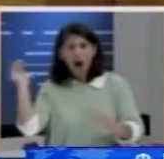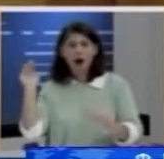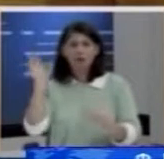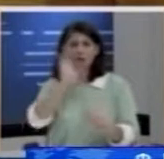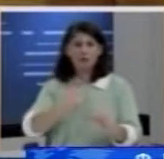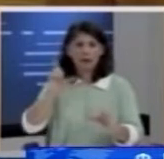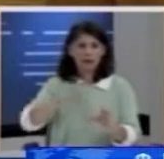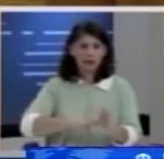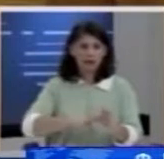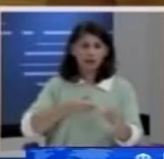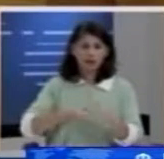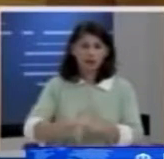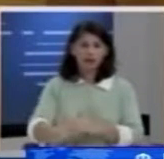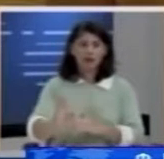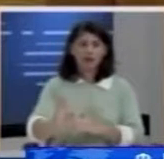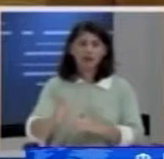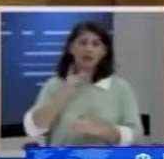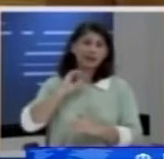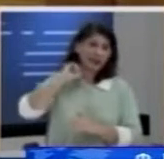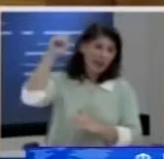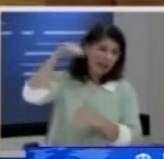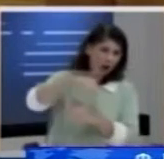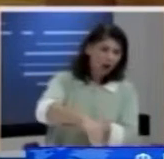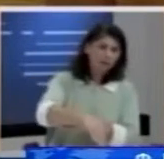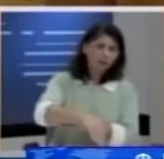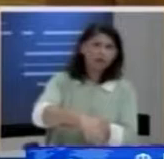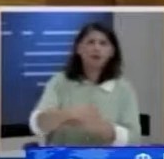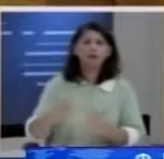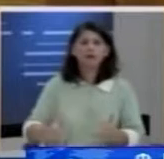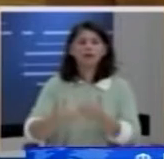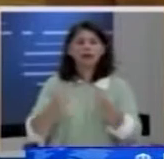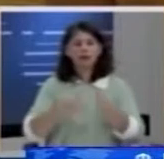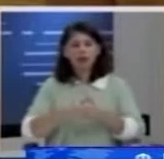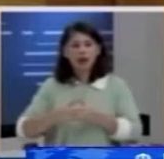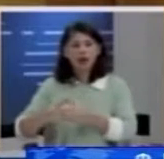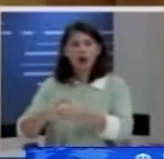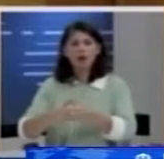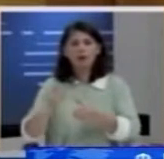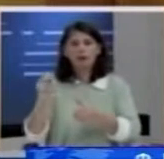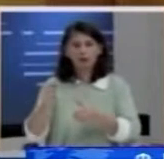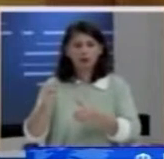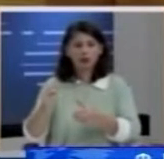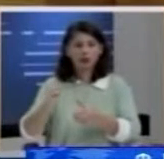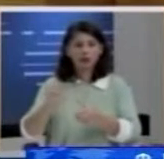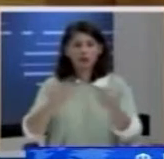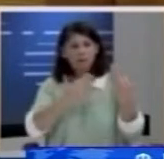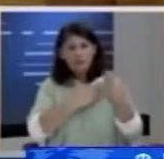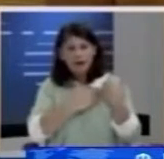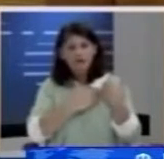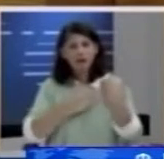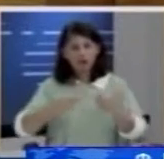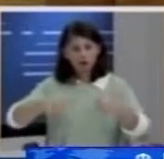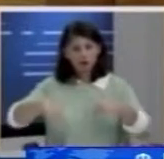Ευρωπαϊκής Ένωσης και να ζήσει την άτακτη χρεοκοπία και βρέθηκαν τα κόμματα του Ελληνικού Κοινοβουλίου που υπεύθυνα